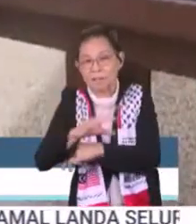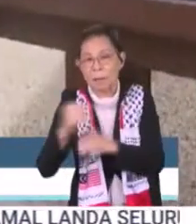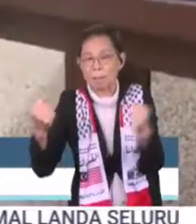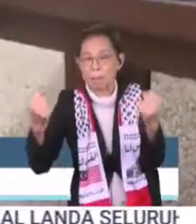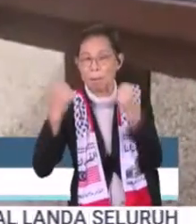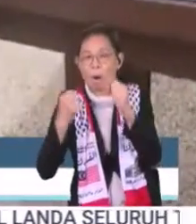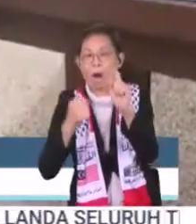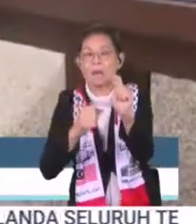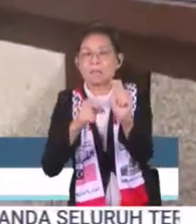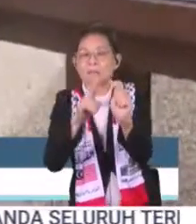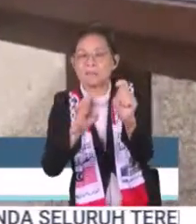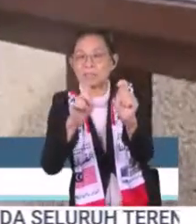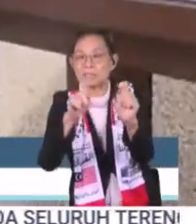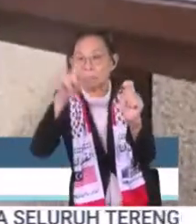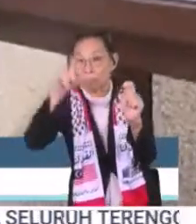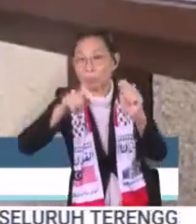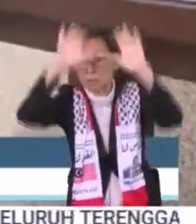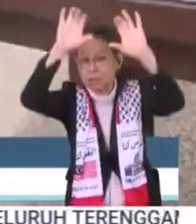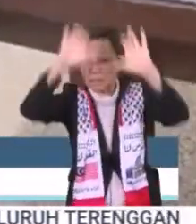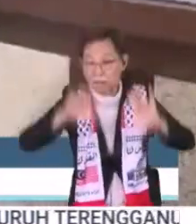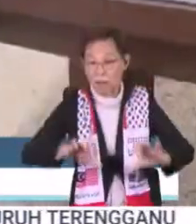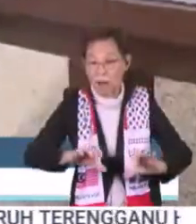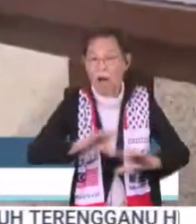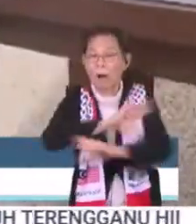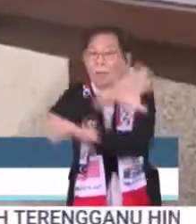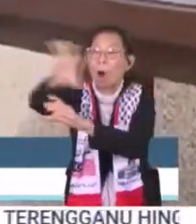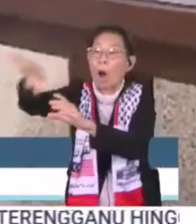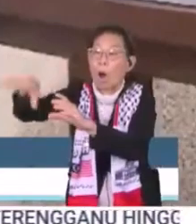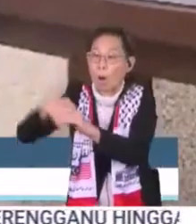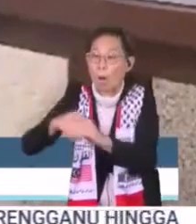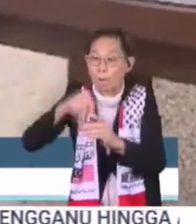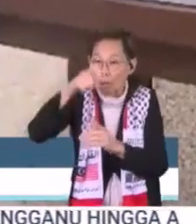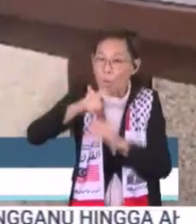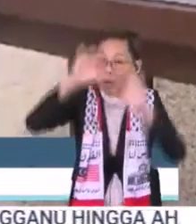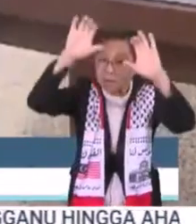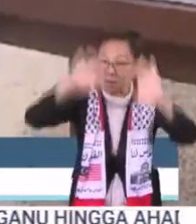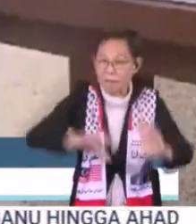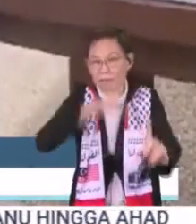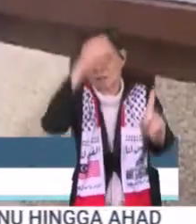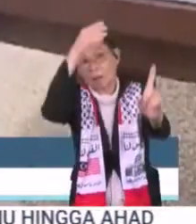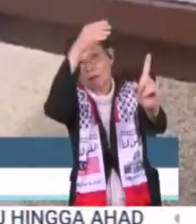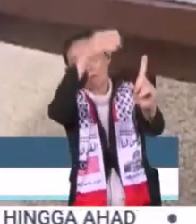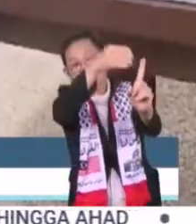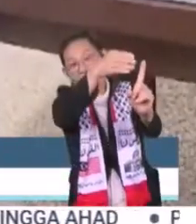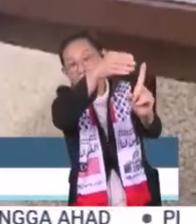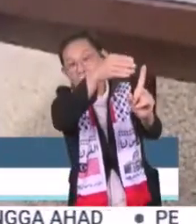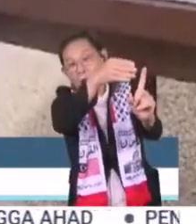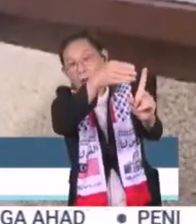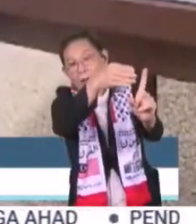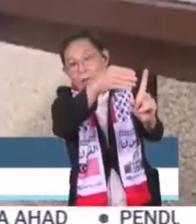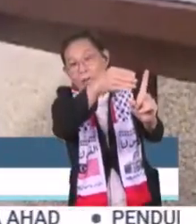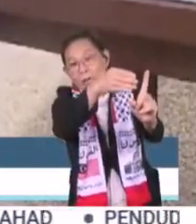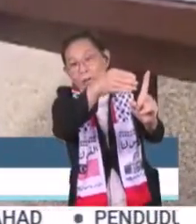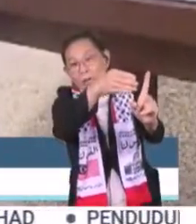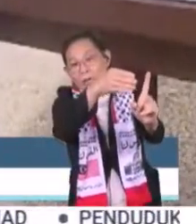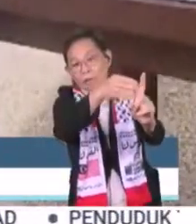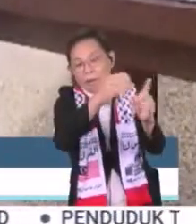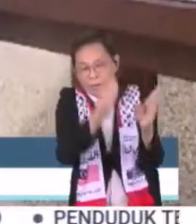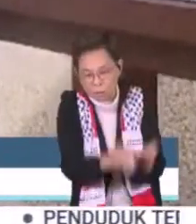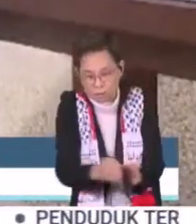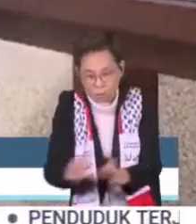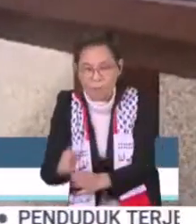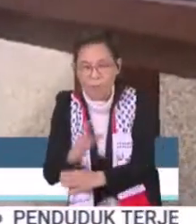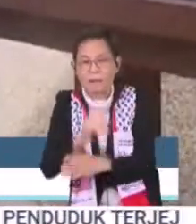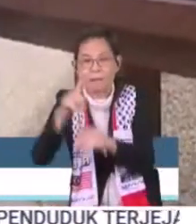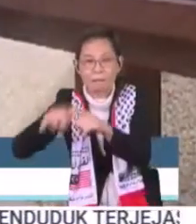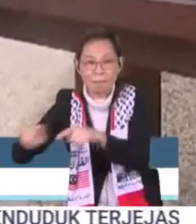memperkasakan TVET ini, perlu adanya pendekatan yang lebih menyeluruh, perlu ada pendekatan ke arah yang lebih struktur, yang lebih sistematik dan